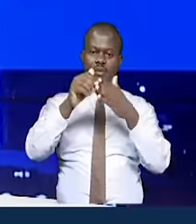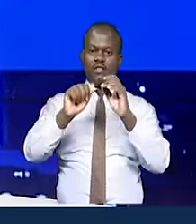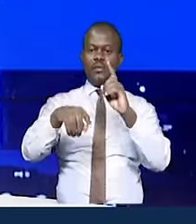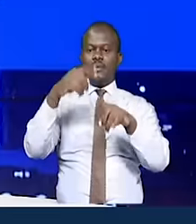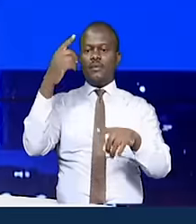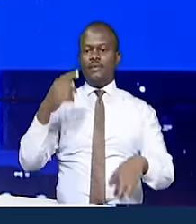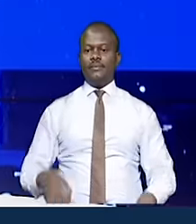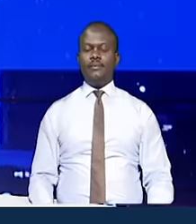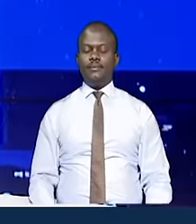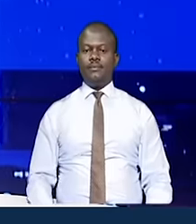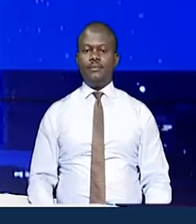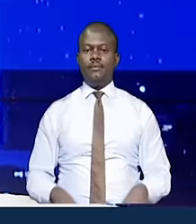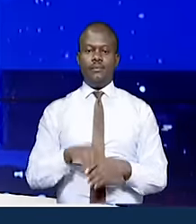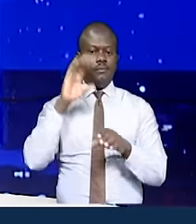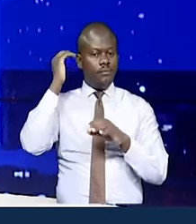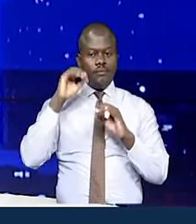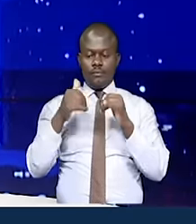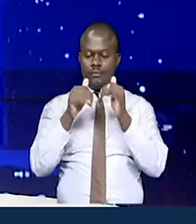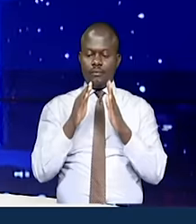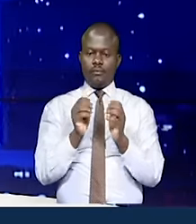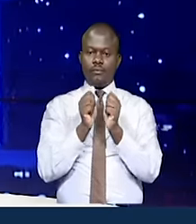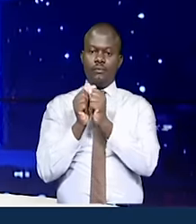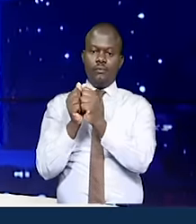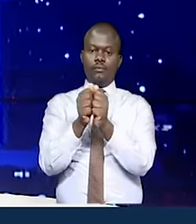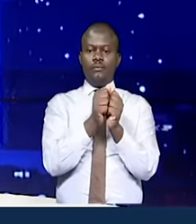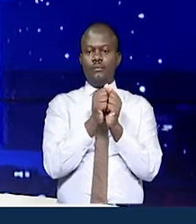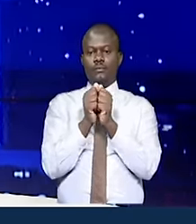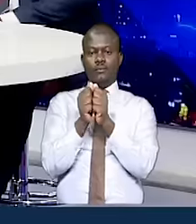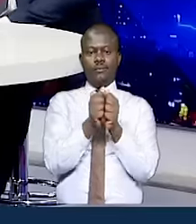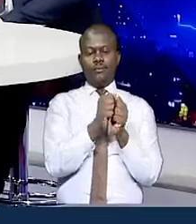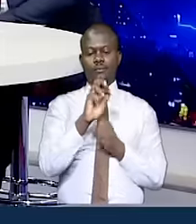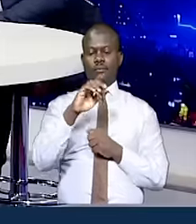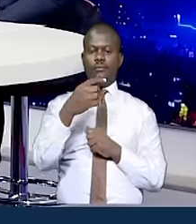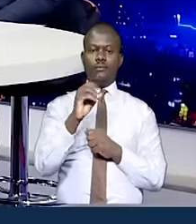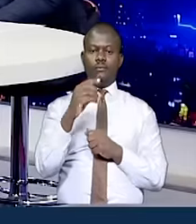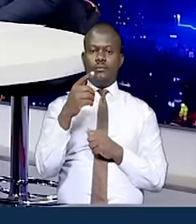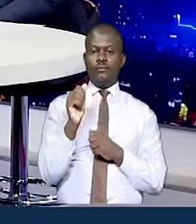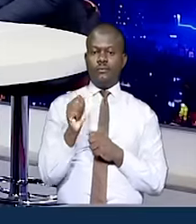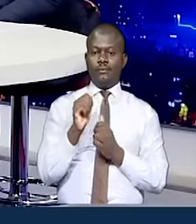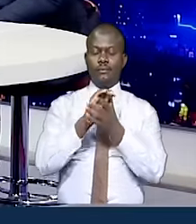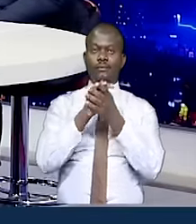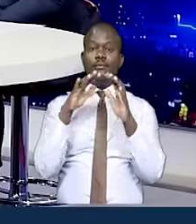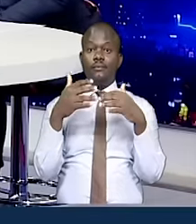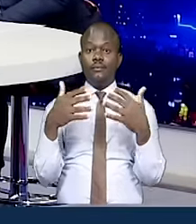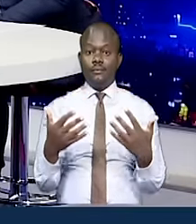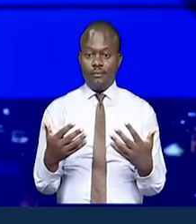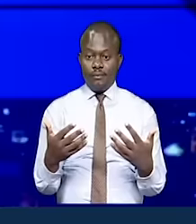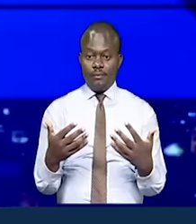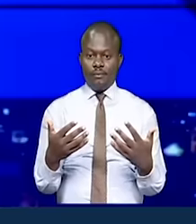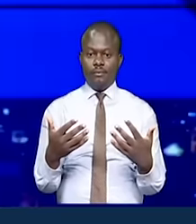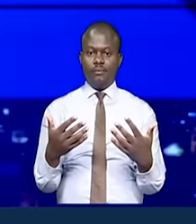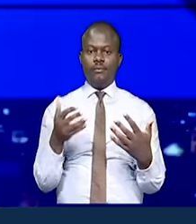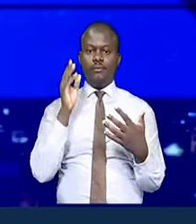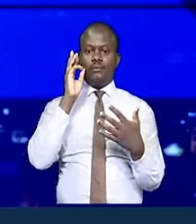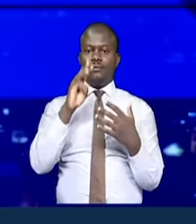gutsinda mu makuru y'imikino rero naho tubuze kujyayo turi kumwe na mugenzi wacu Rigoga Rusi mu mikino bimeze bite